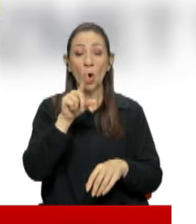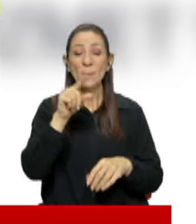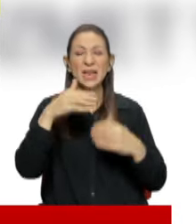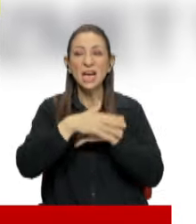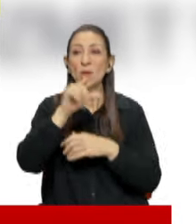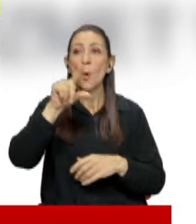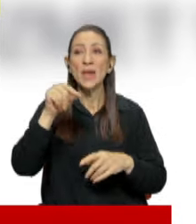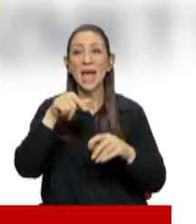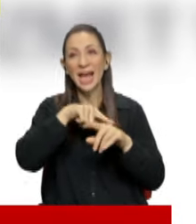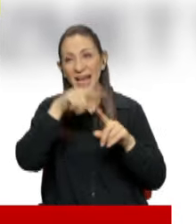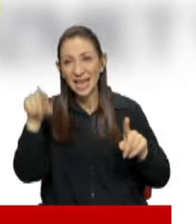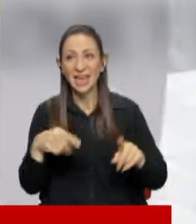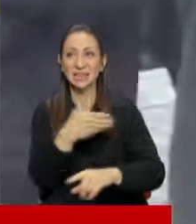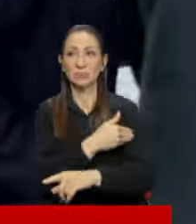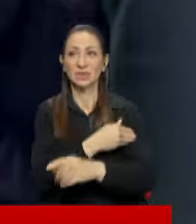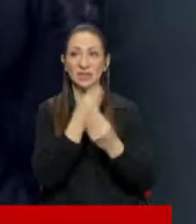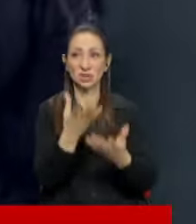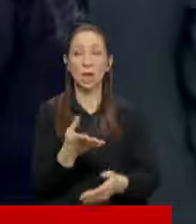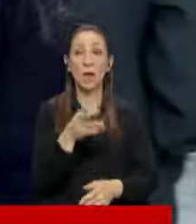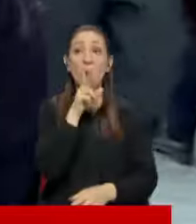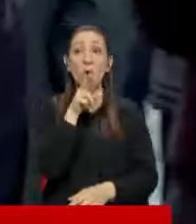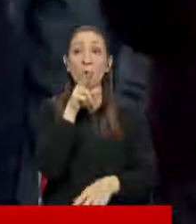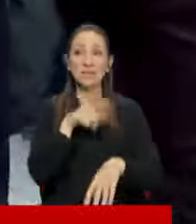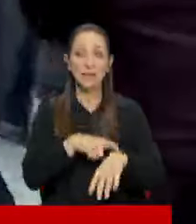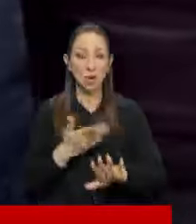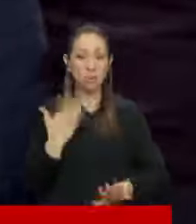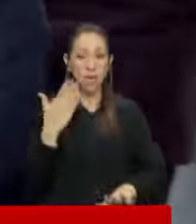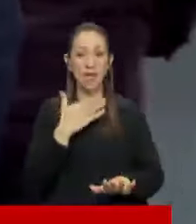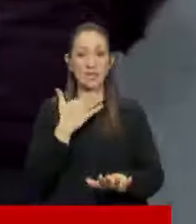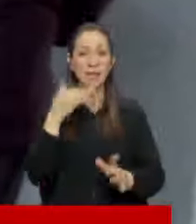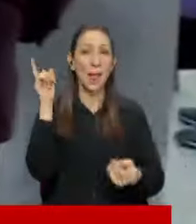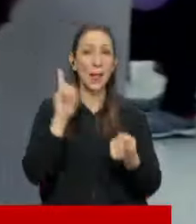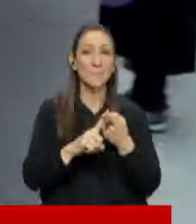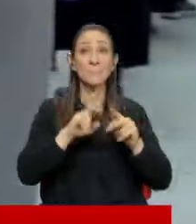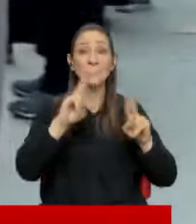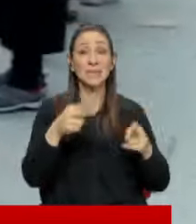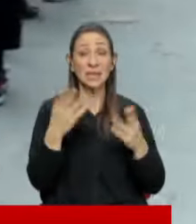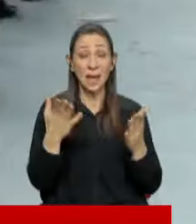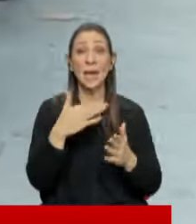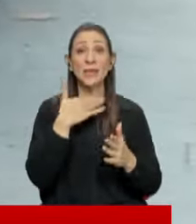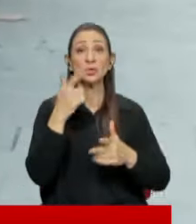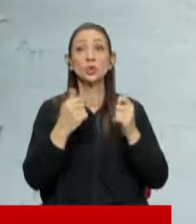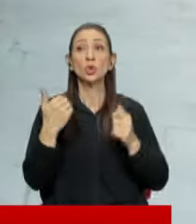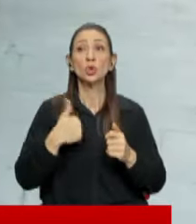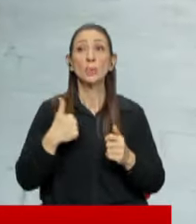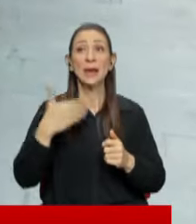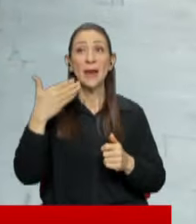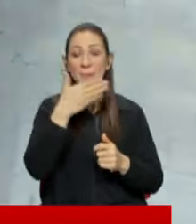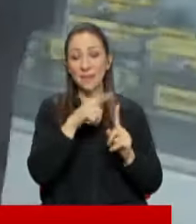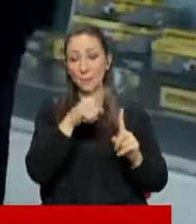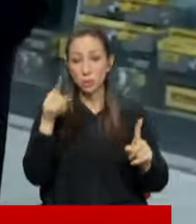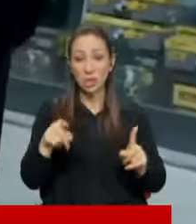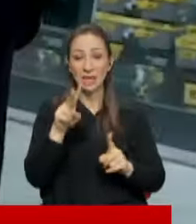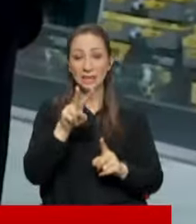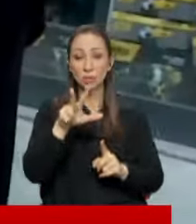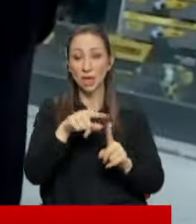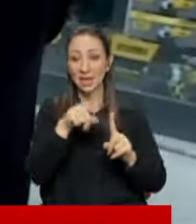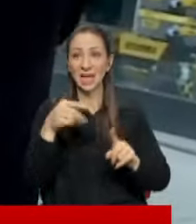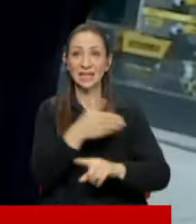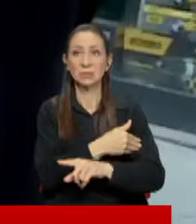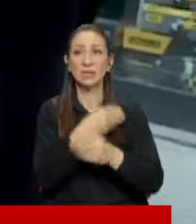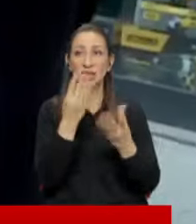kadar hizmet vermeye devam edecektir. Öğle saatlerinden önce et tükeniyor mağazalarda ama et ve süt kurumu Ramazan boyunca 23'e kadar